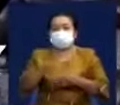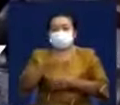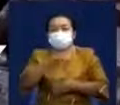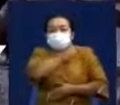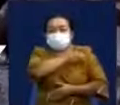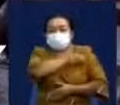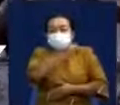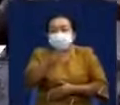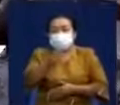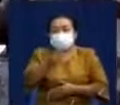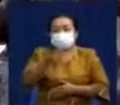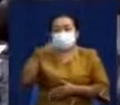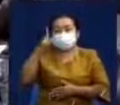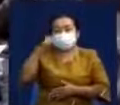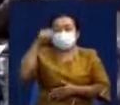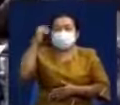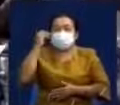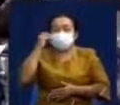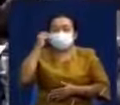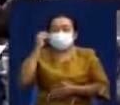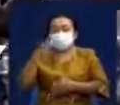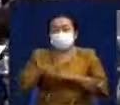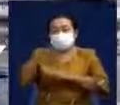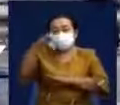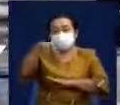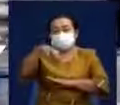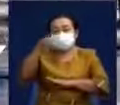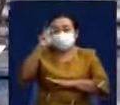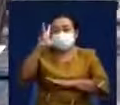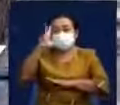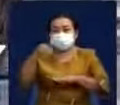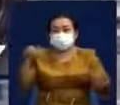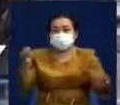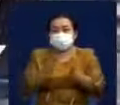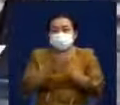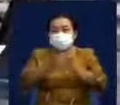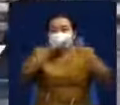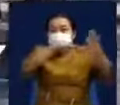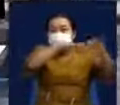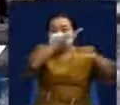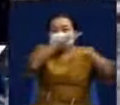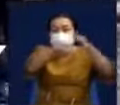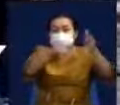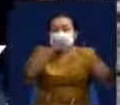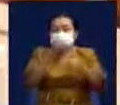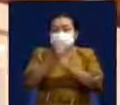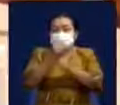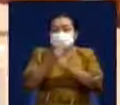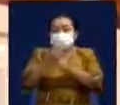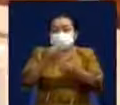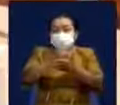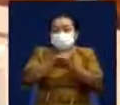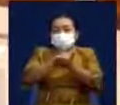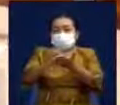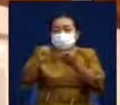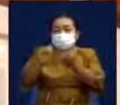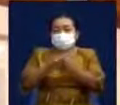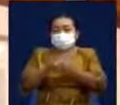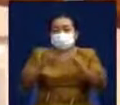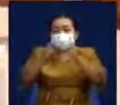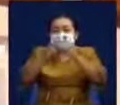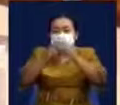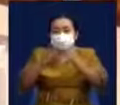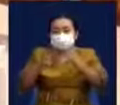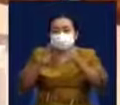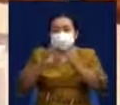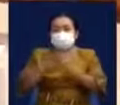บ้านทหารบกสาขากองทัพน้อยที่3ร่วมกันพัฒนาทำความสะอาดบริเวณอุโบสถศาลาการประเรียนภายในวัดหน